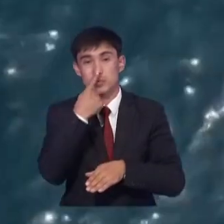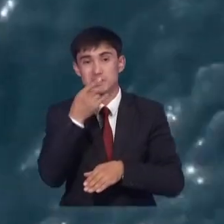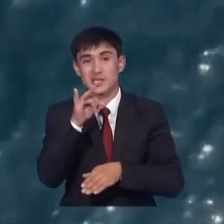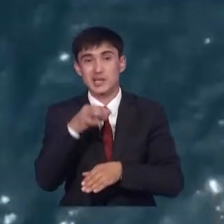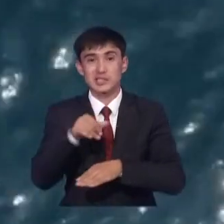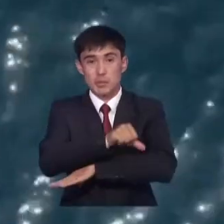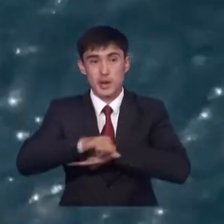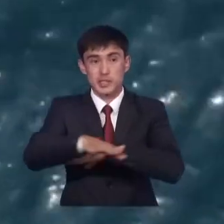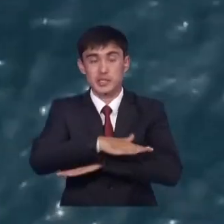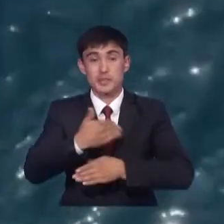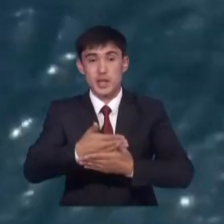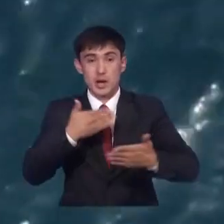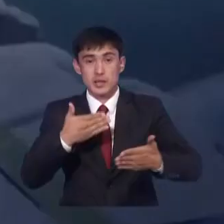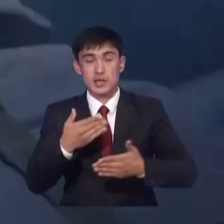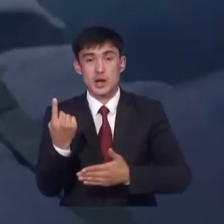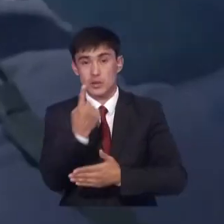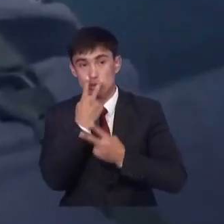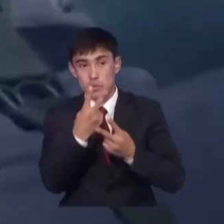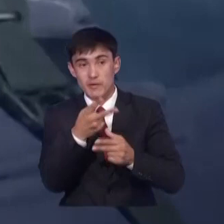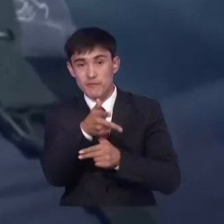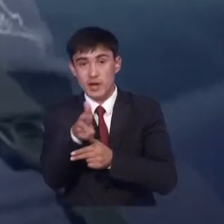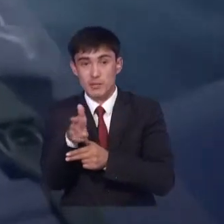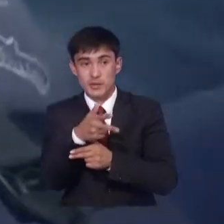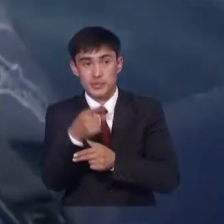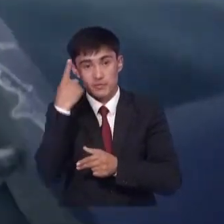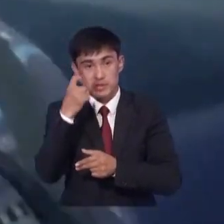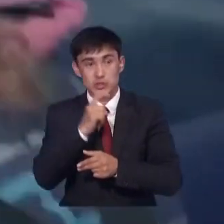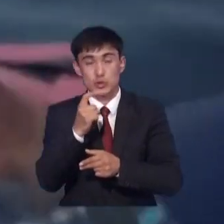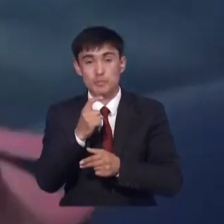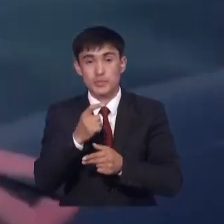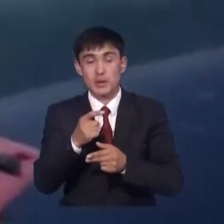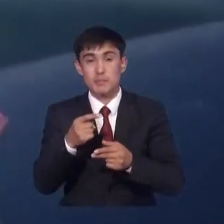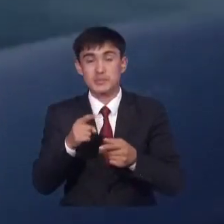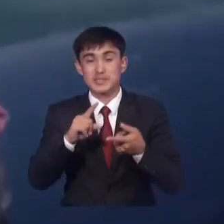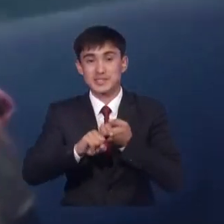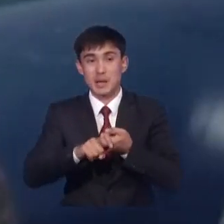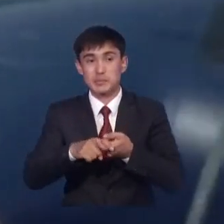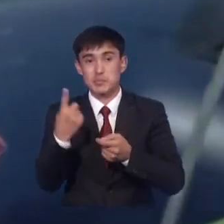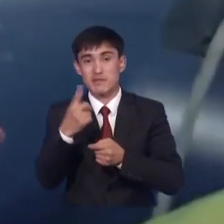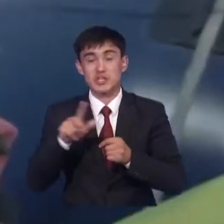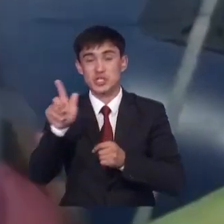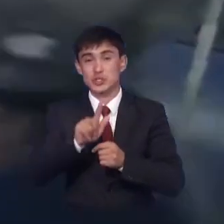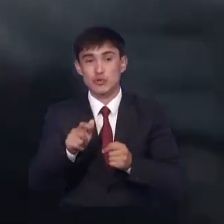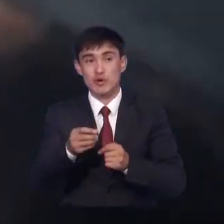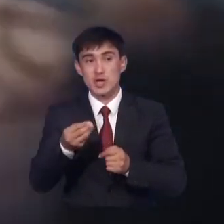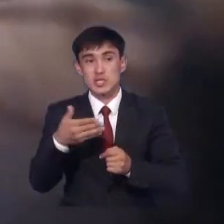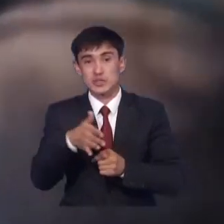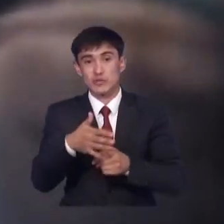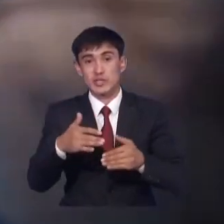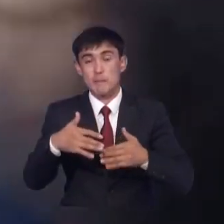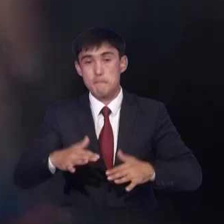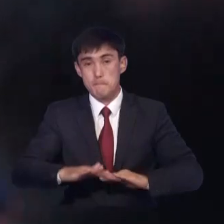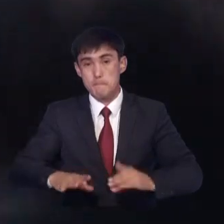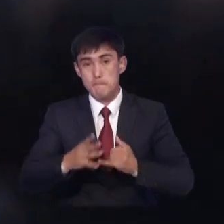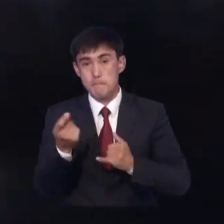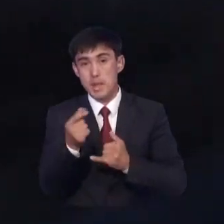ирландского побережья. Ранее одну из особей снабдили видеокамерой. Как выяснилось, при изучении записи первые 6 часов животное питалось на мелководье. Потом